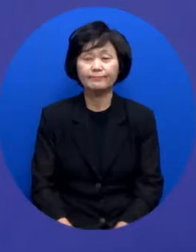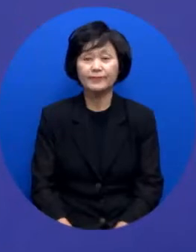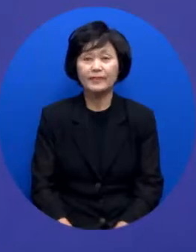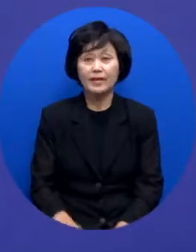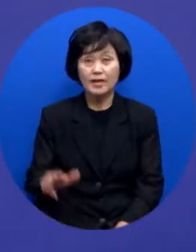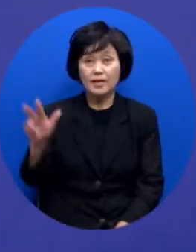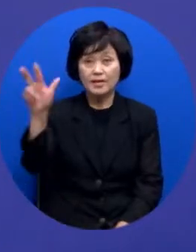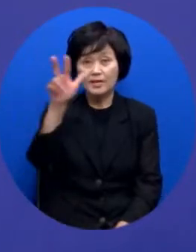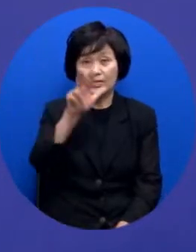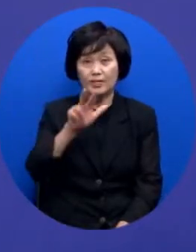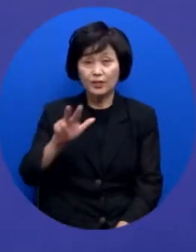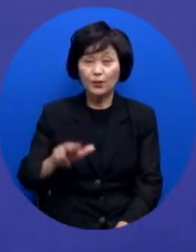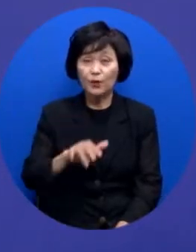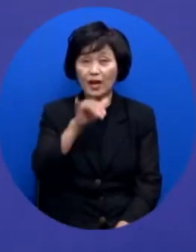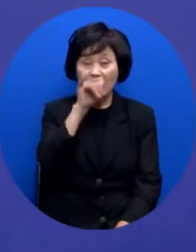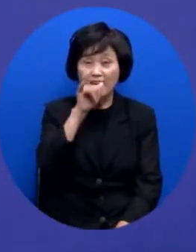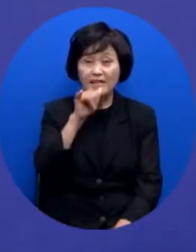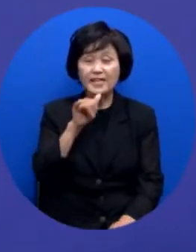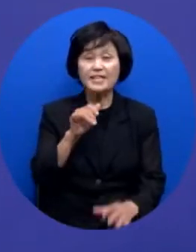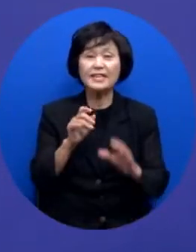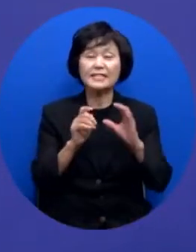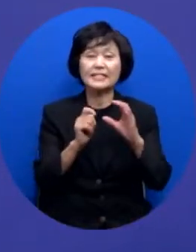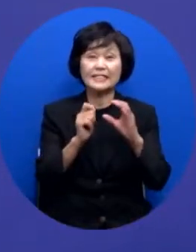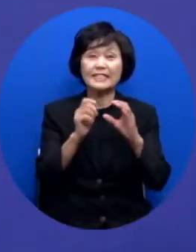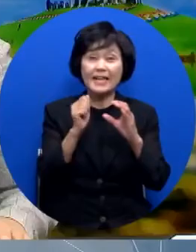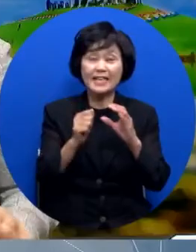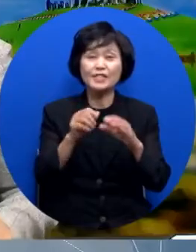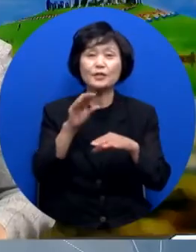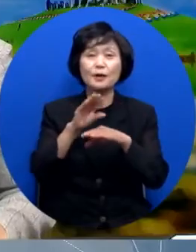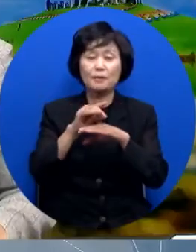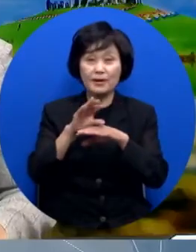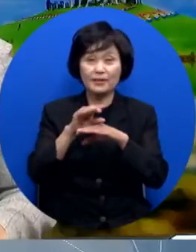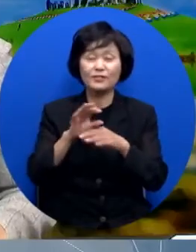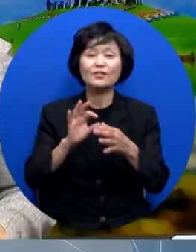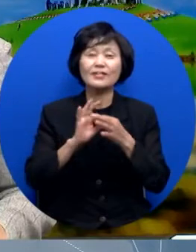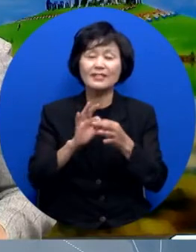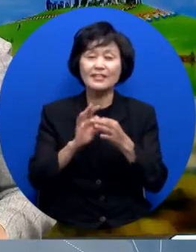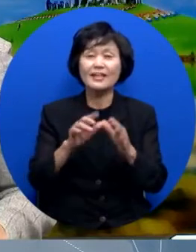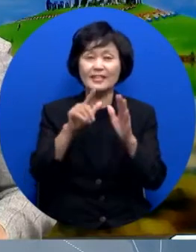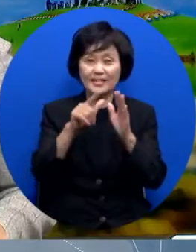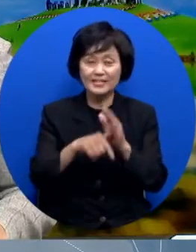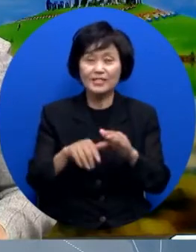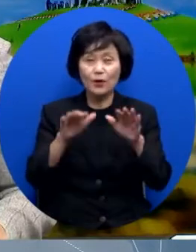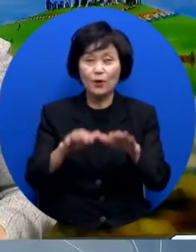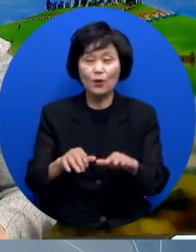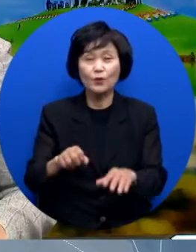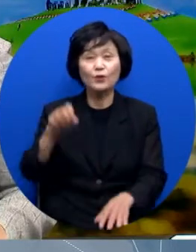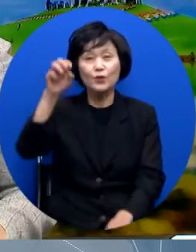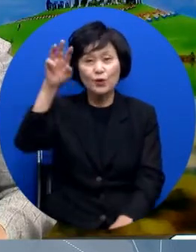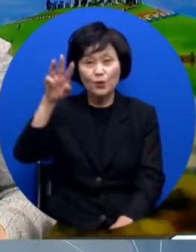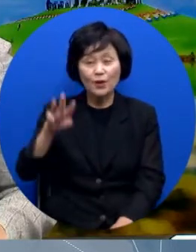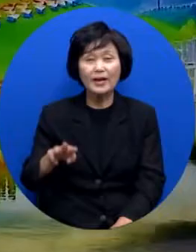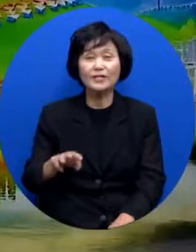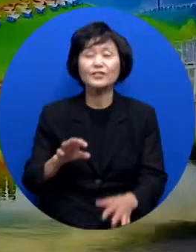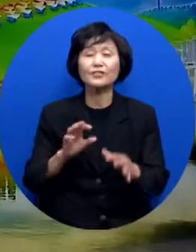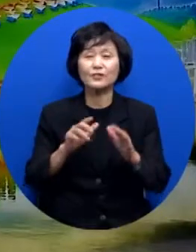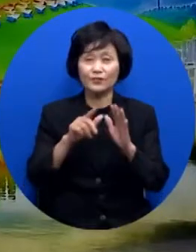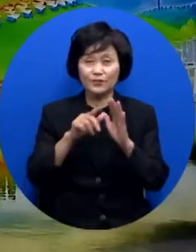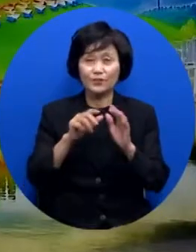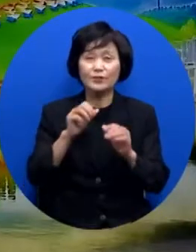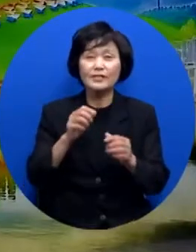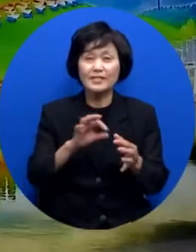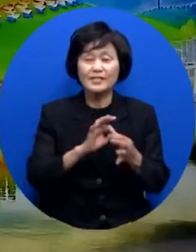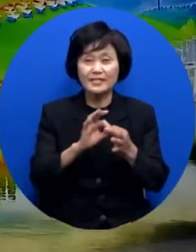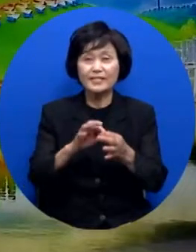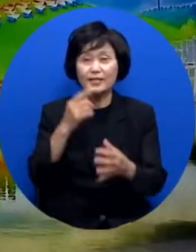전국에 있는 CTS 뉴스 스튜디오를 연결하는 시간입니다. 전국의 생생한 소식, 오늘은 CTS 광주 스튜디오를 연결합니다.